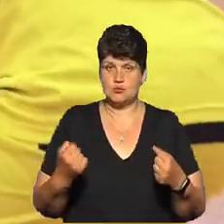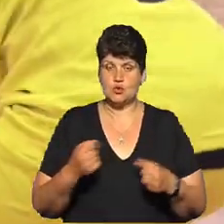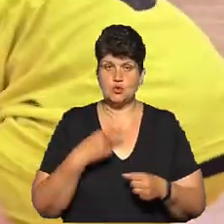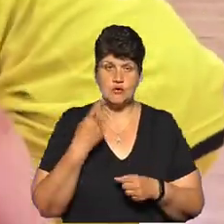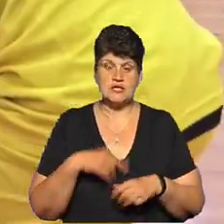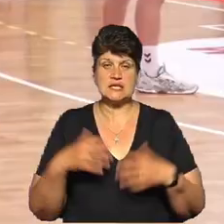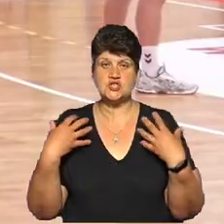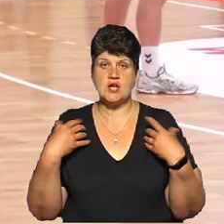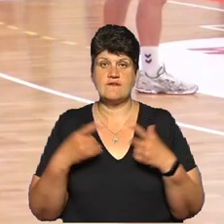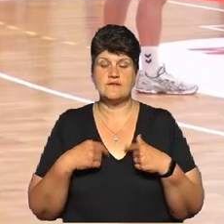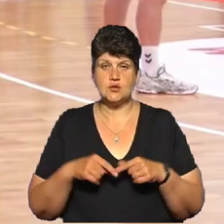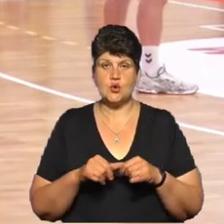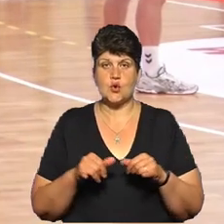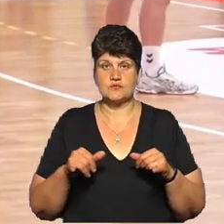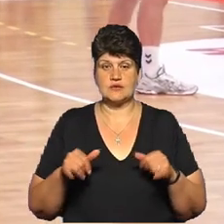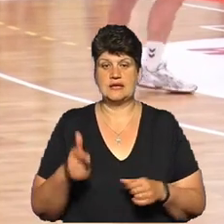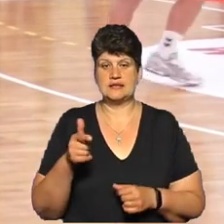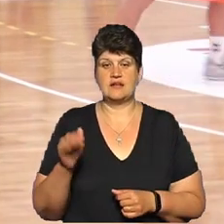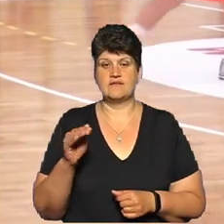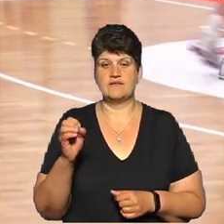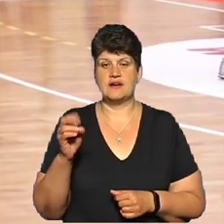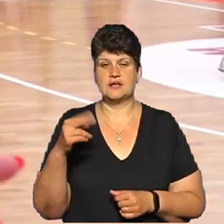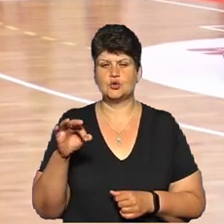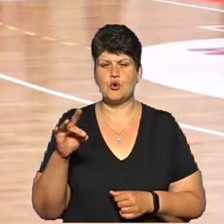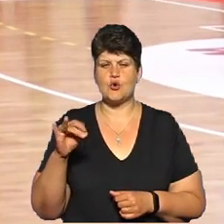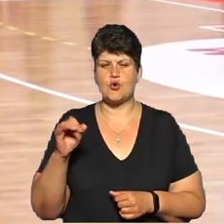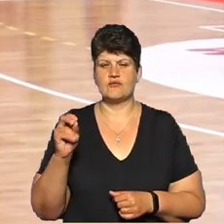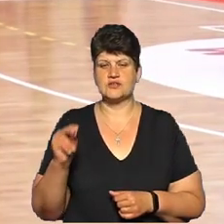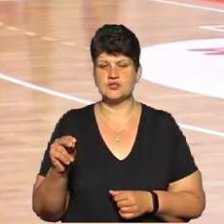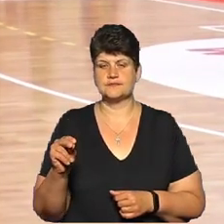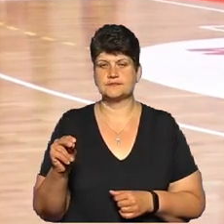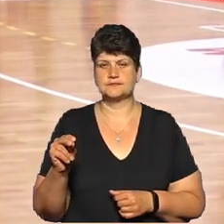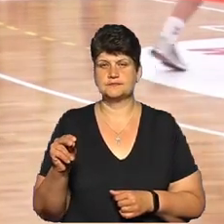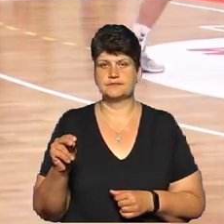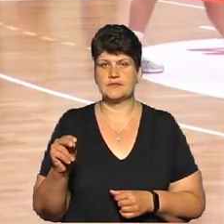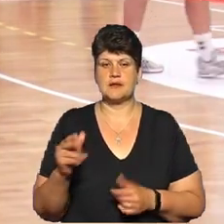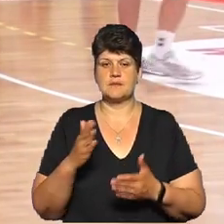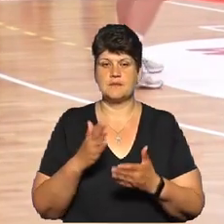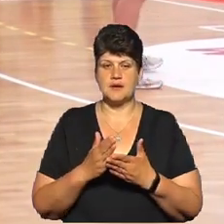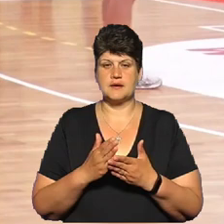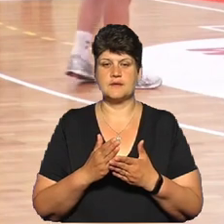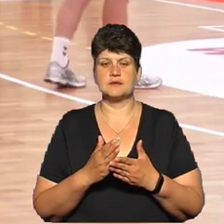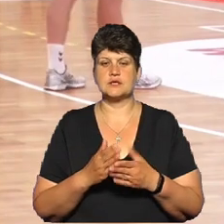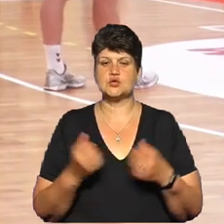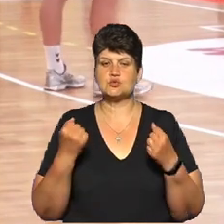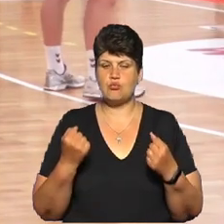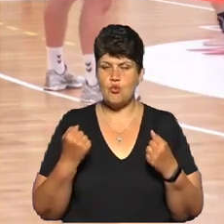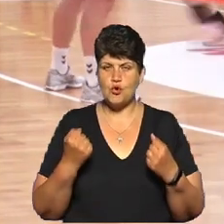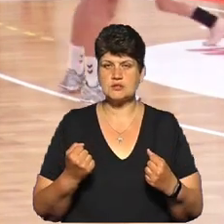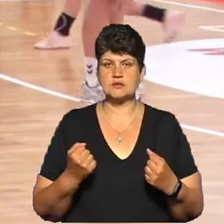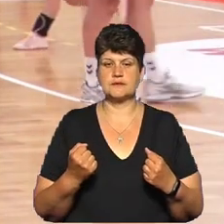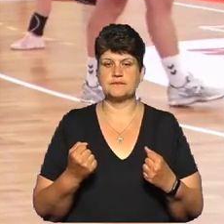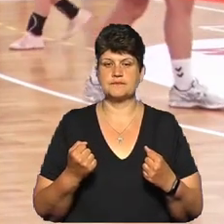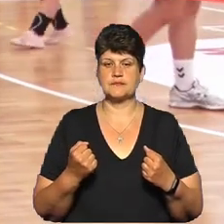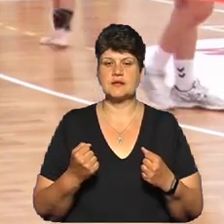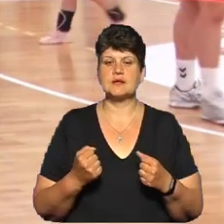розвитку спорту Галина Федорович. Триваємо спорт у кадрі США з Герою клубу спорту і, власне, демонструємо, яким чином